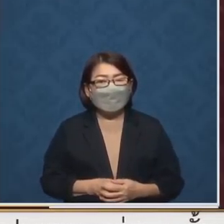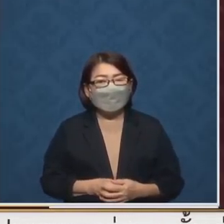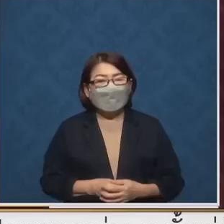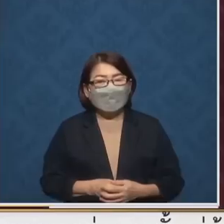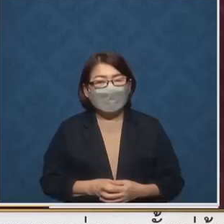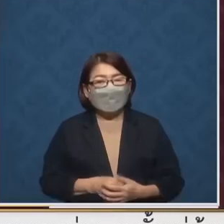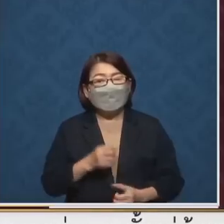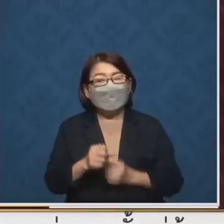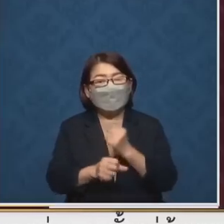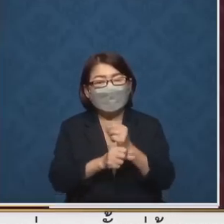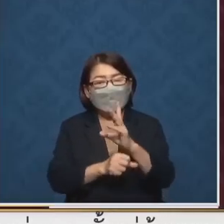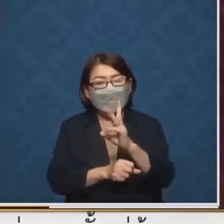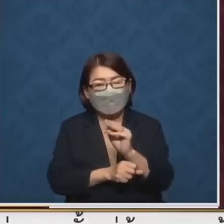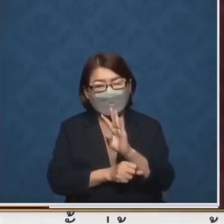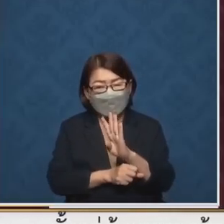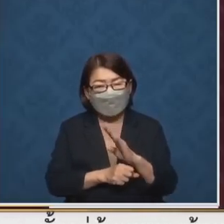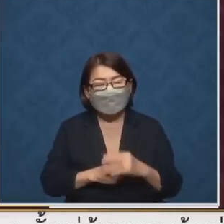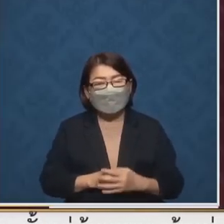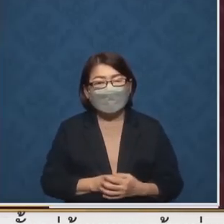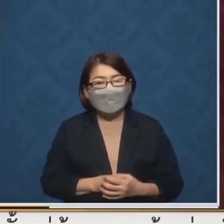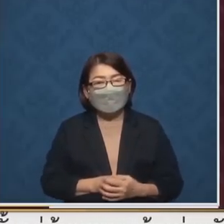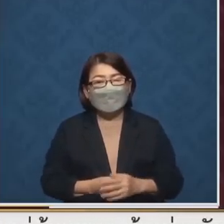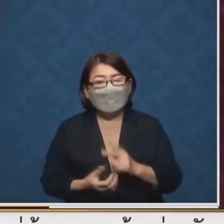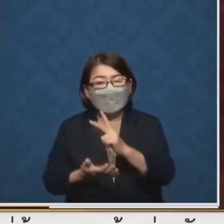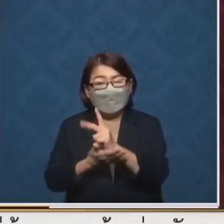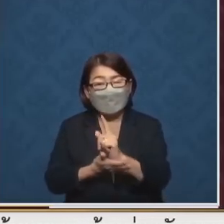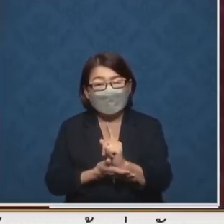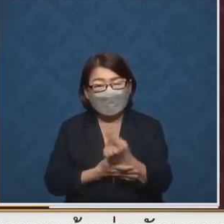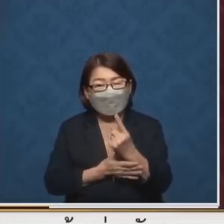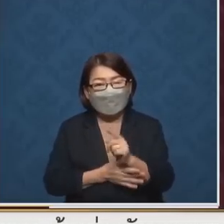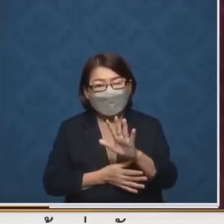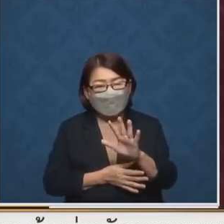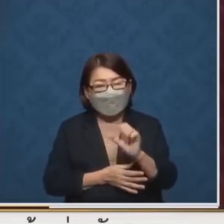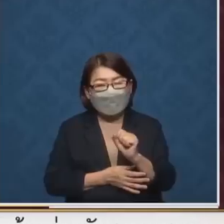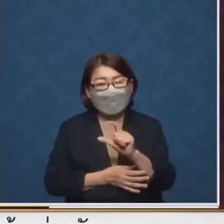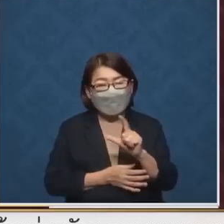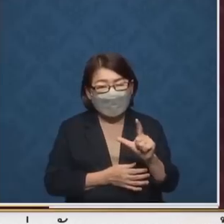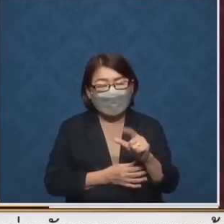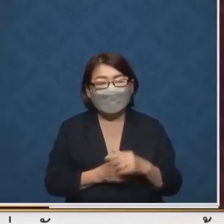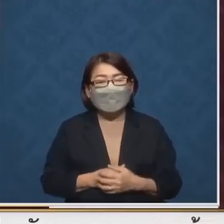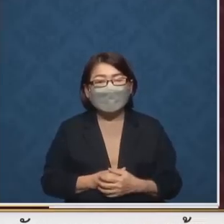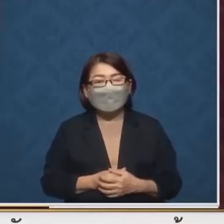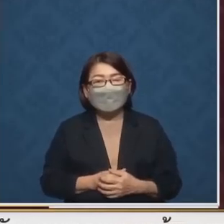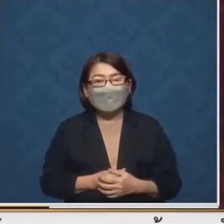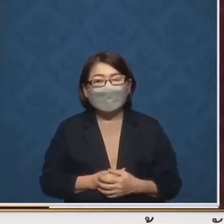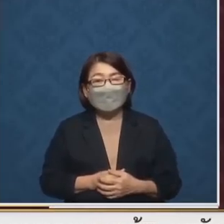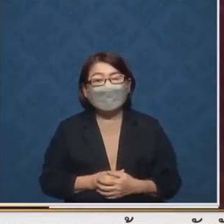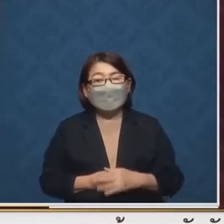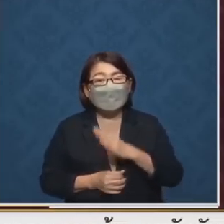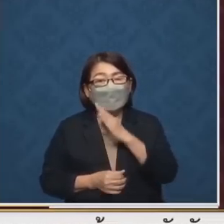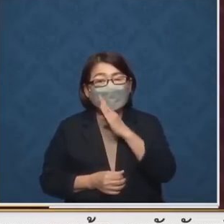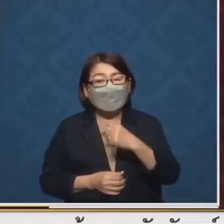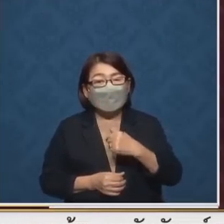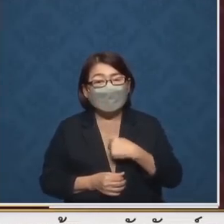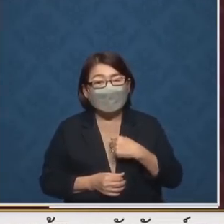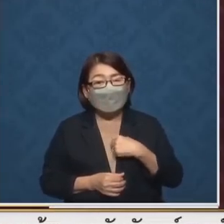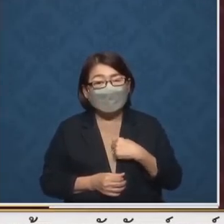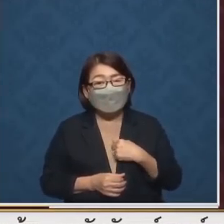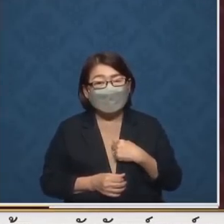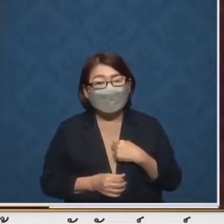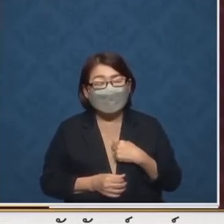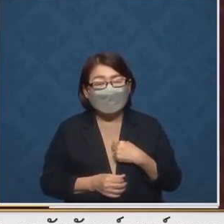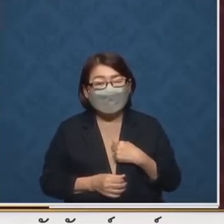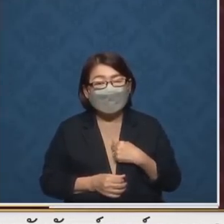มาดูปี 64 นะครบ ขอกู้อก 500 ลาณครับถ้าผมเป็นผู้ปกครองนะครั